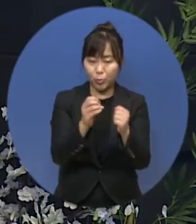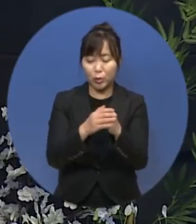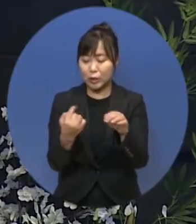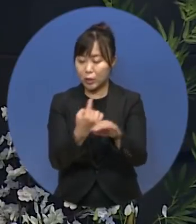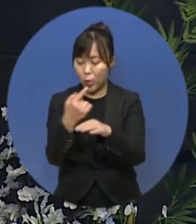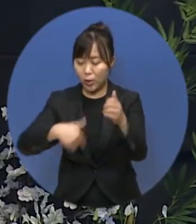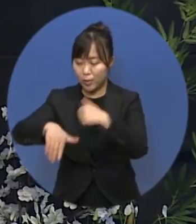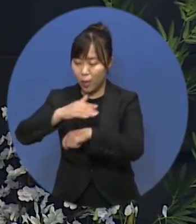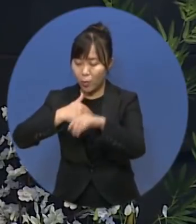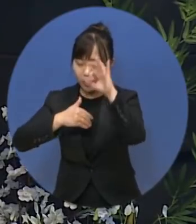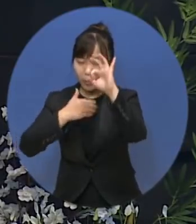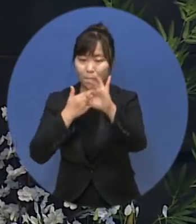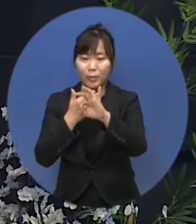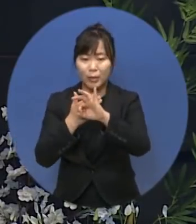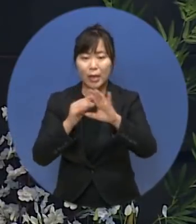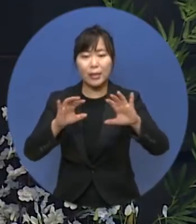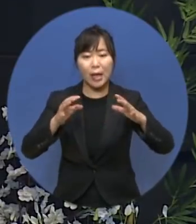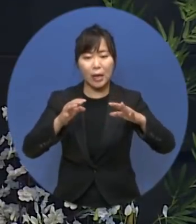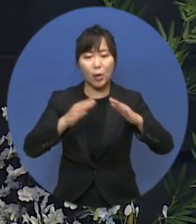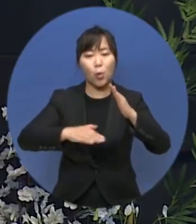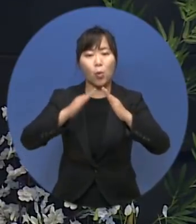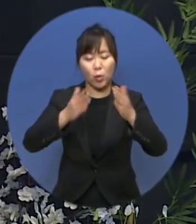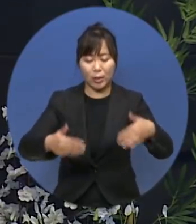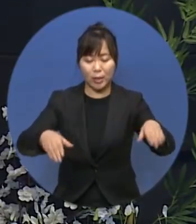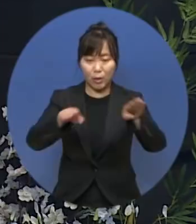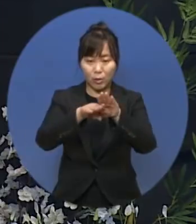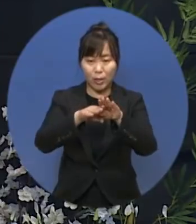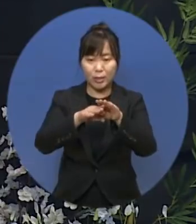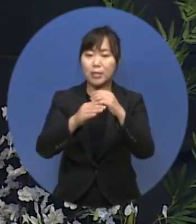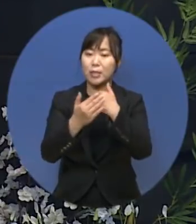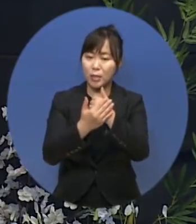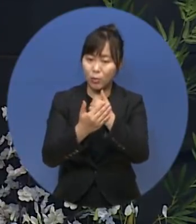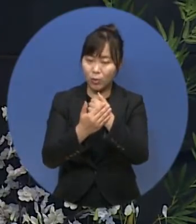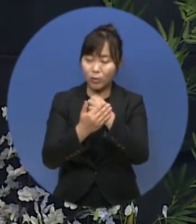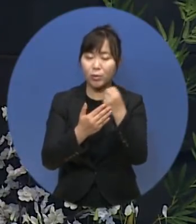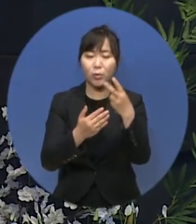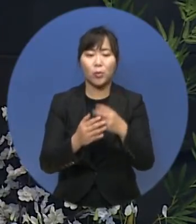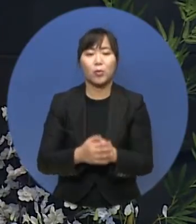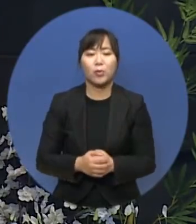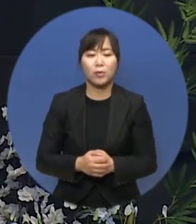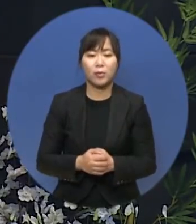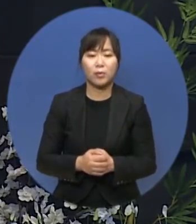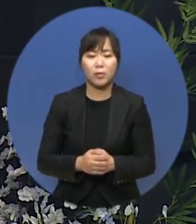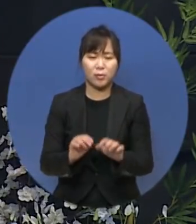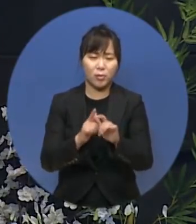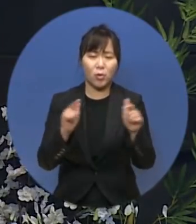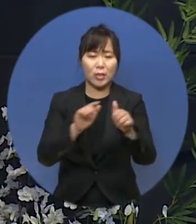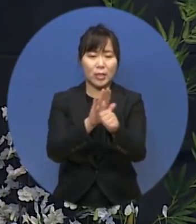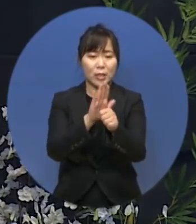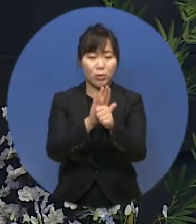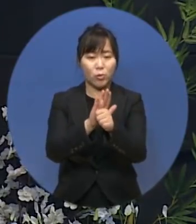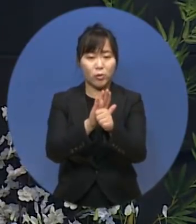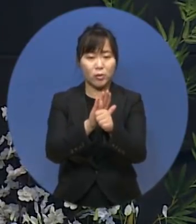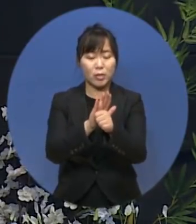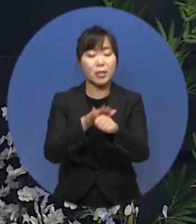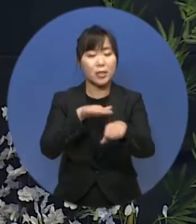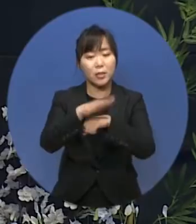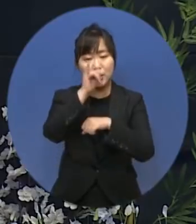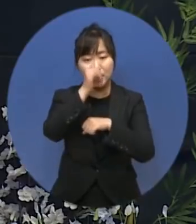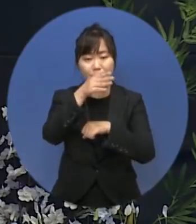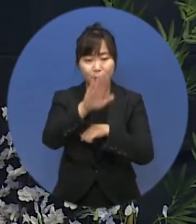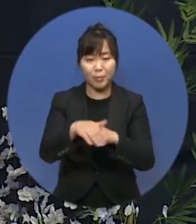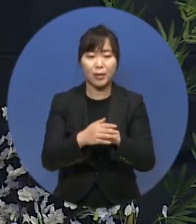기타 현황에서는 나라의 공공기관의 지원이라든지 그 다음에 다양한 지원 형태로 이루어지고